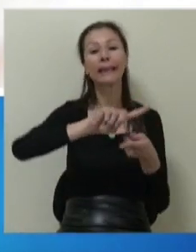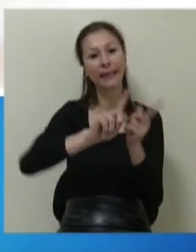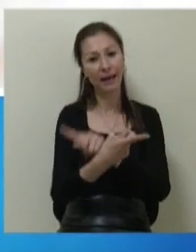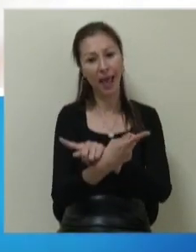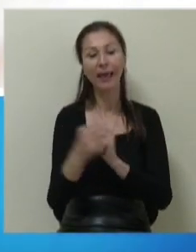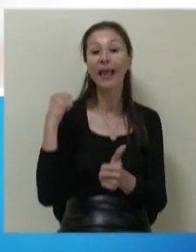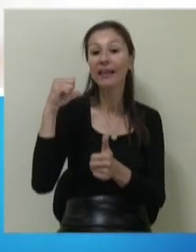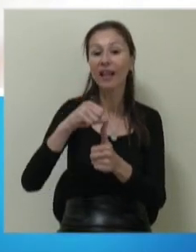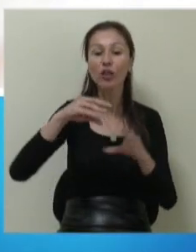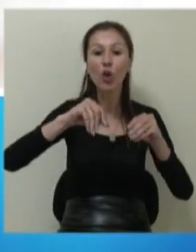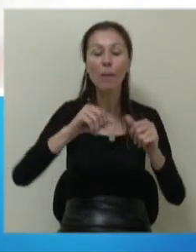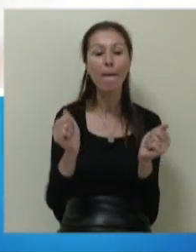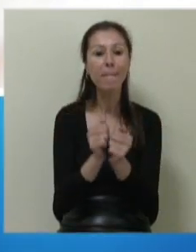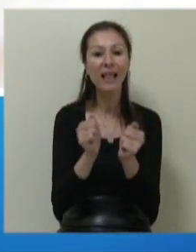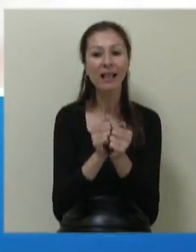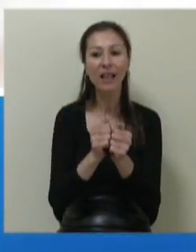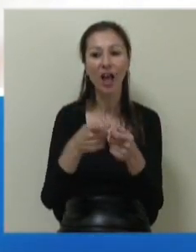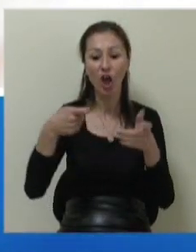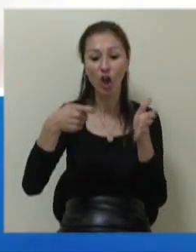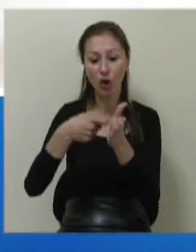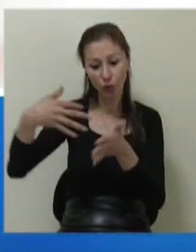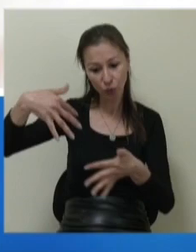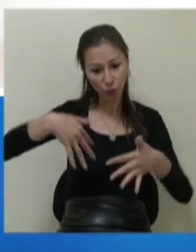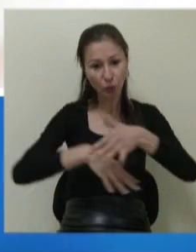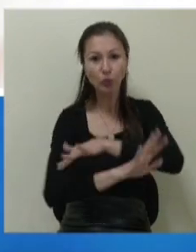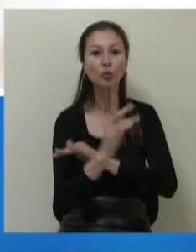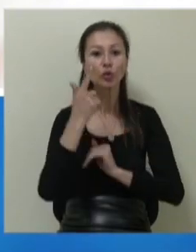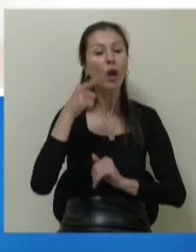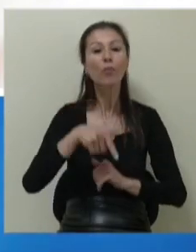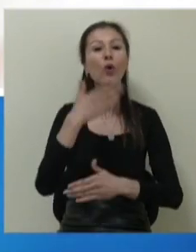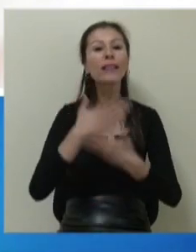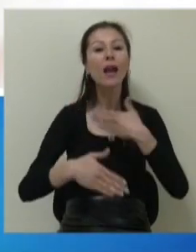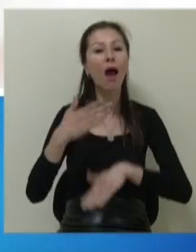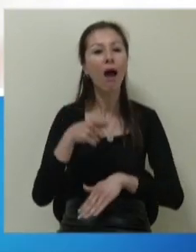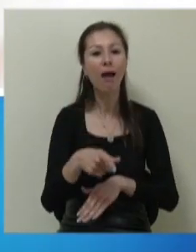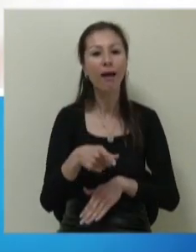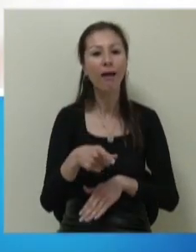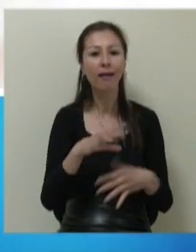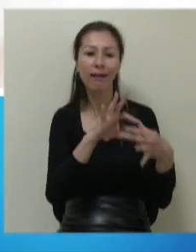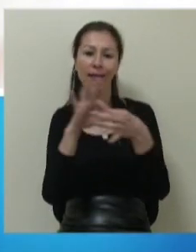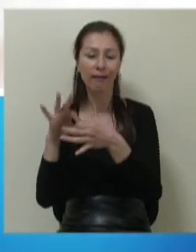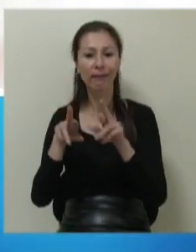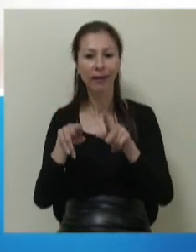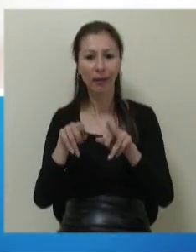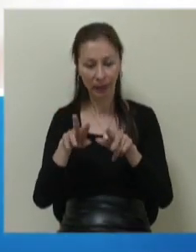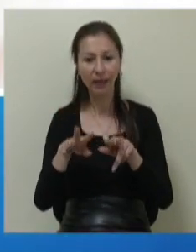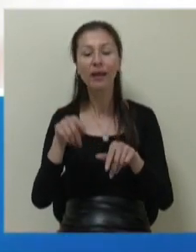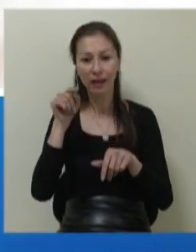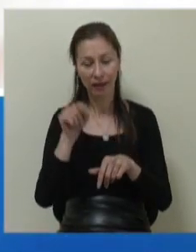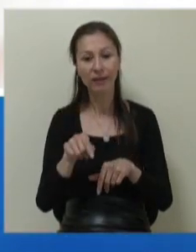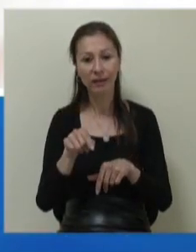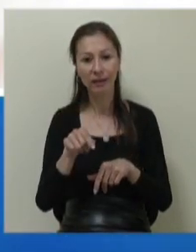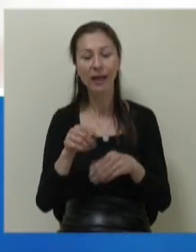yeniden toprakla birlikte nüfuz eder hale getirdiğimizde bu yara, yeryüzü üzerinde açtığımız bu